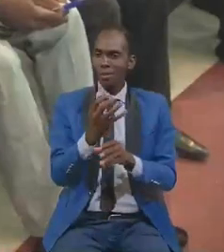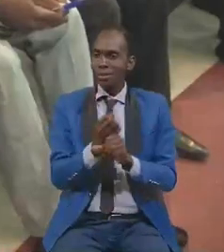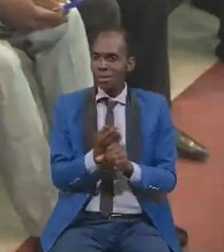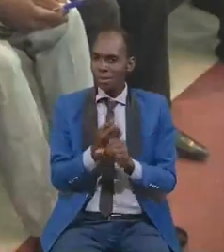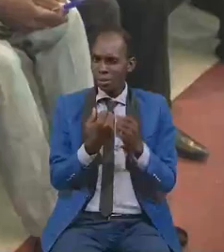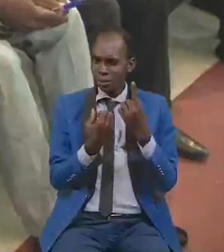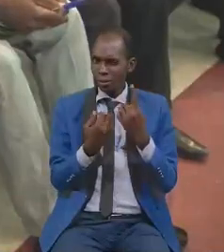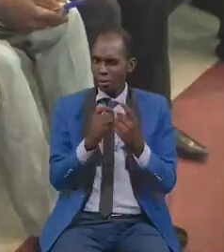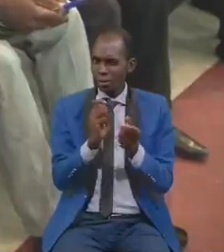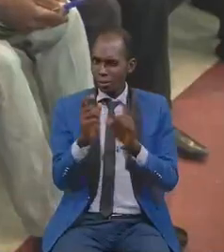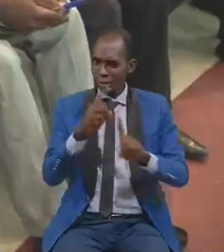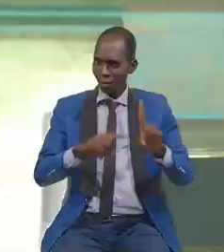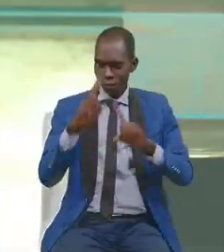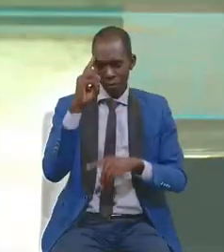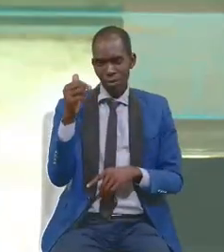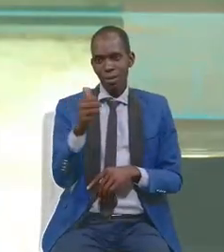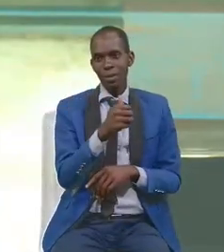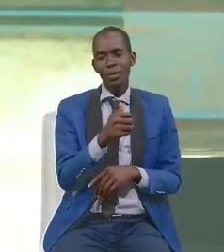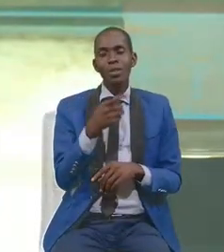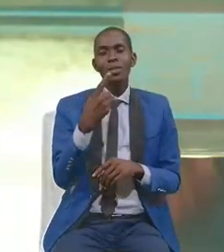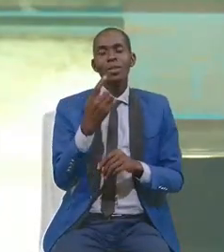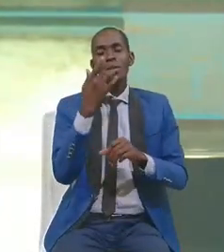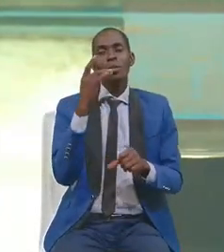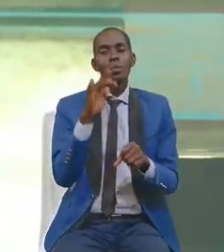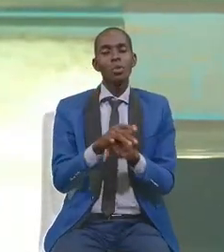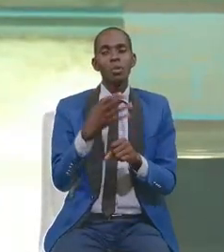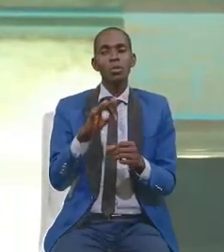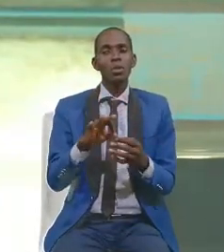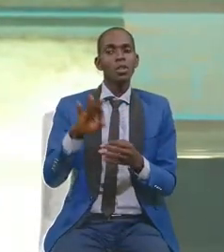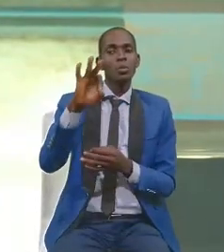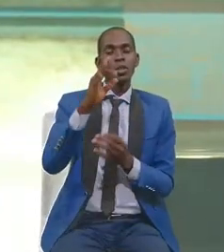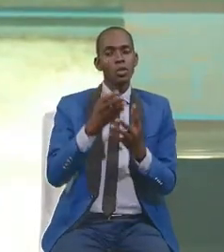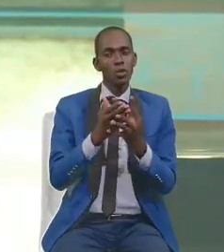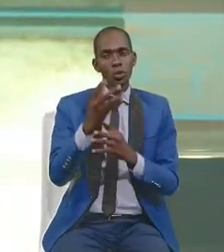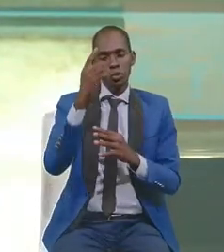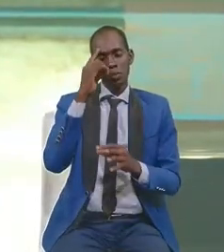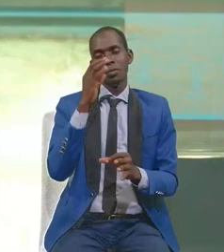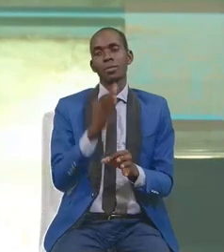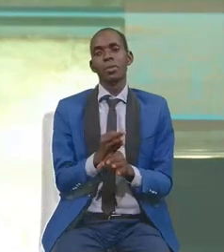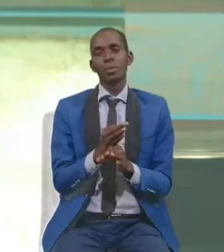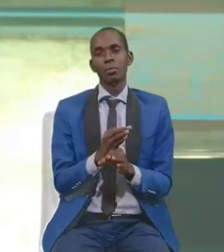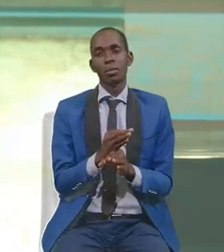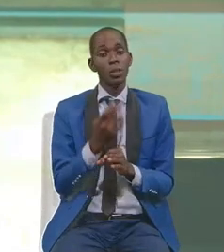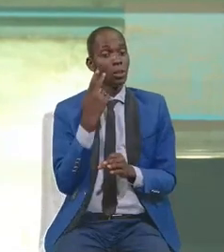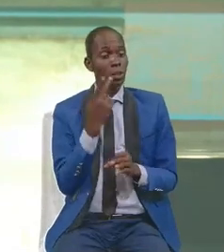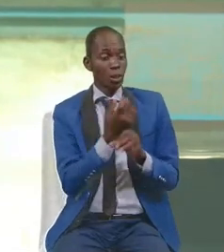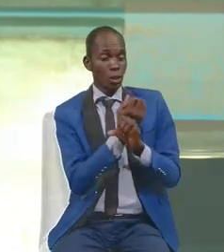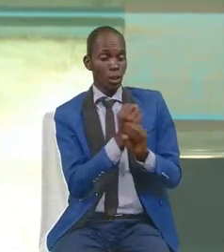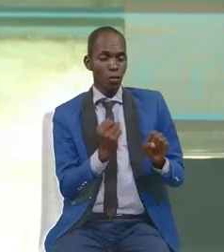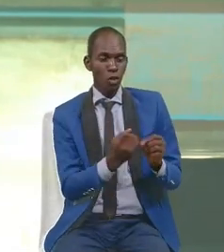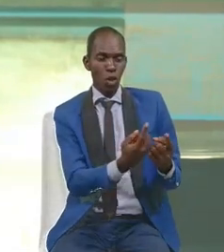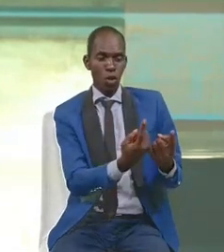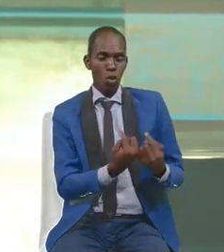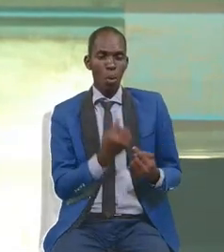ou que je reçoive par la foi l'Esprit qui avait été promis. Ouais, le salut n'est